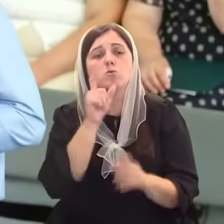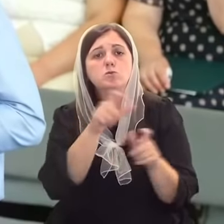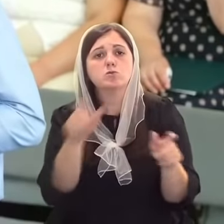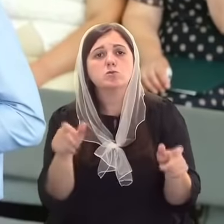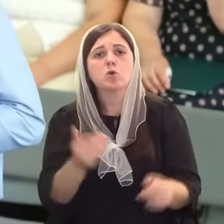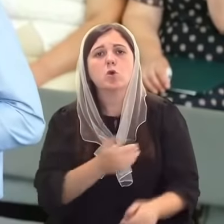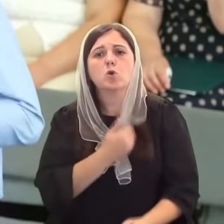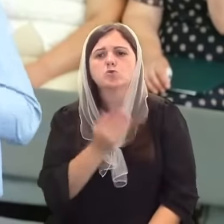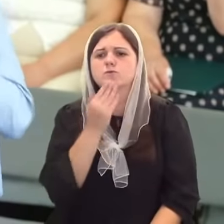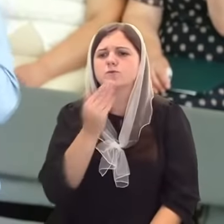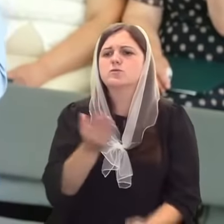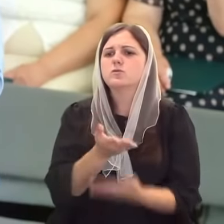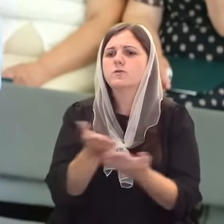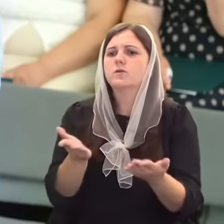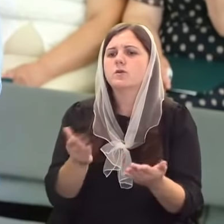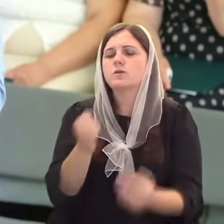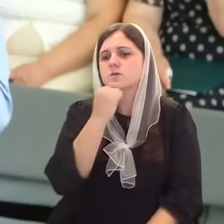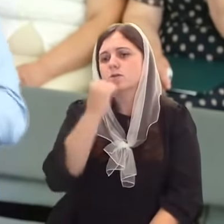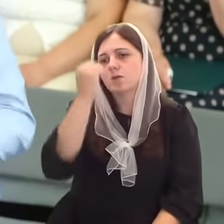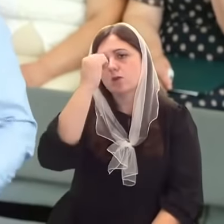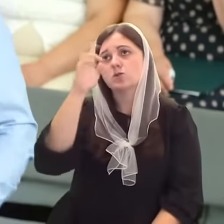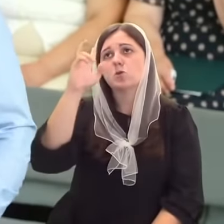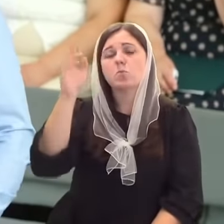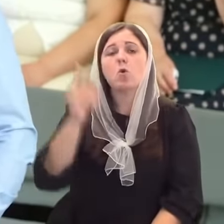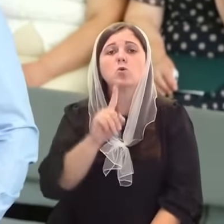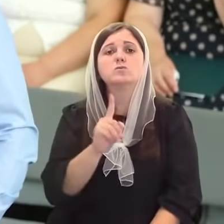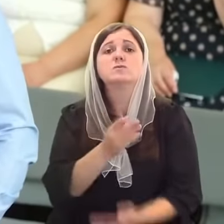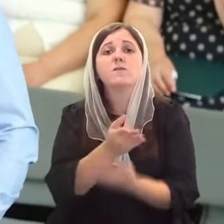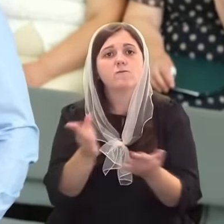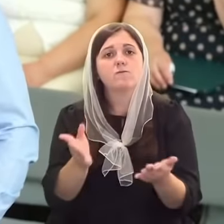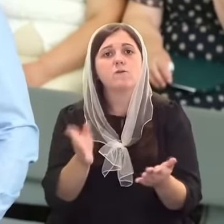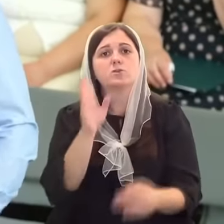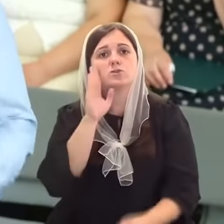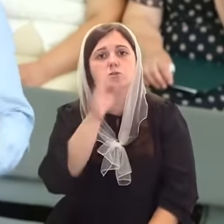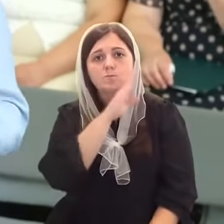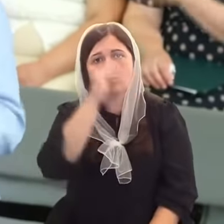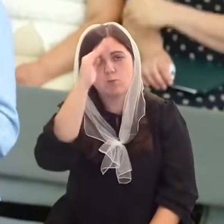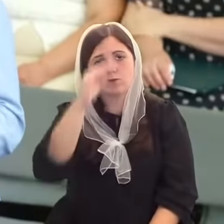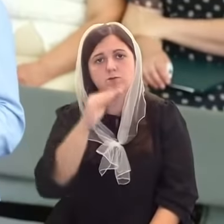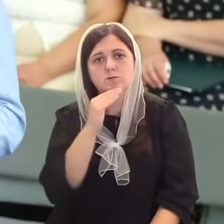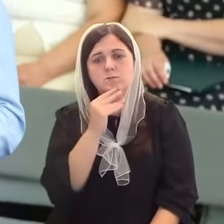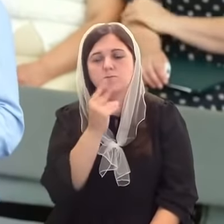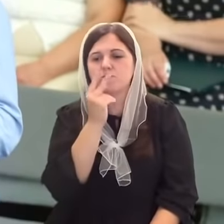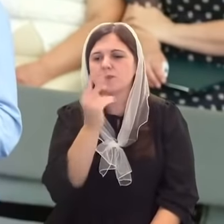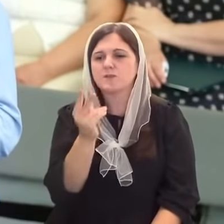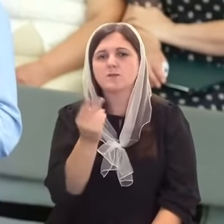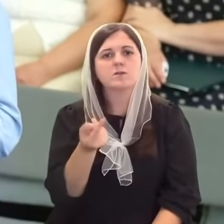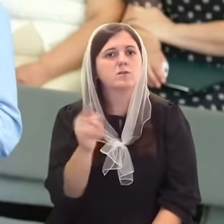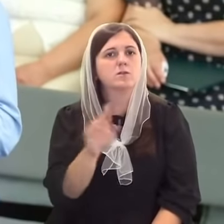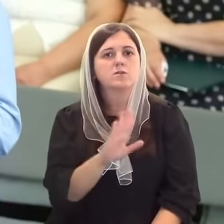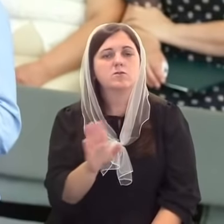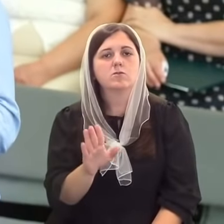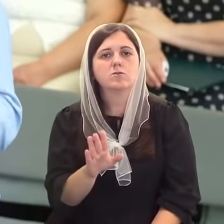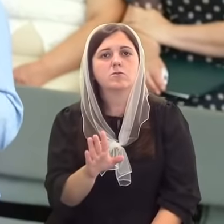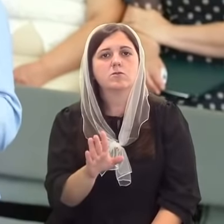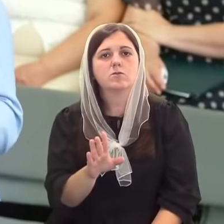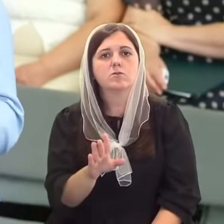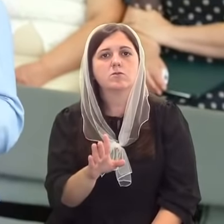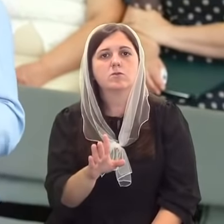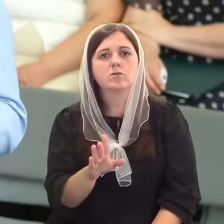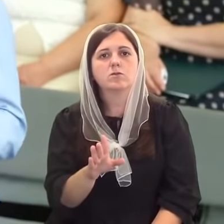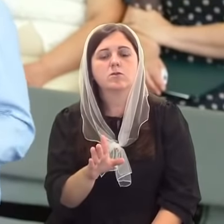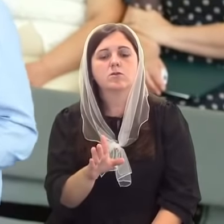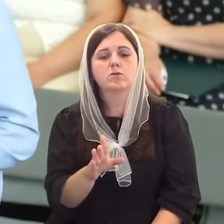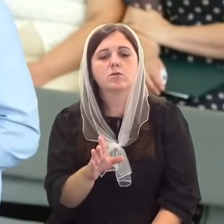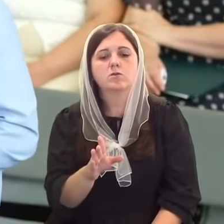обратиться. Благодарите Бога за ваших родителей. Не смотрите на то, какого